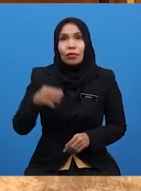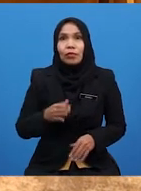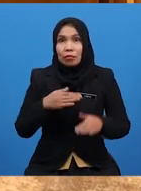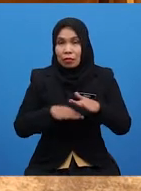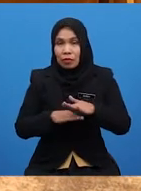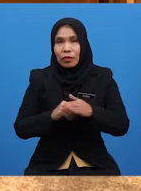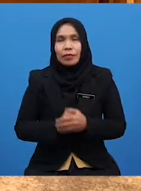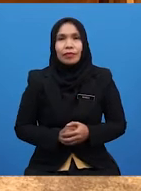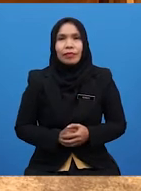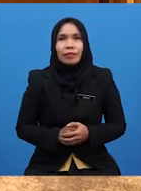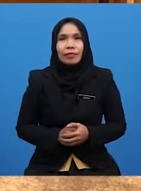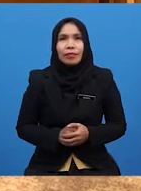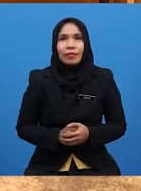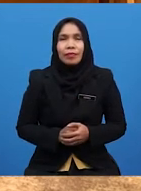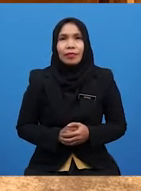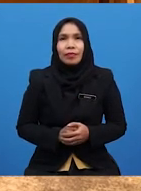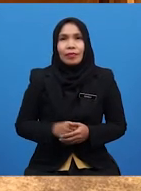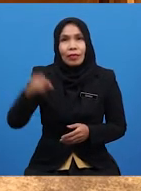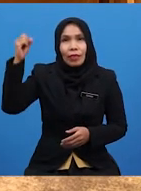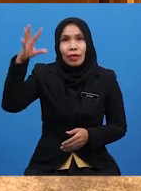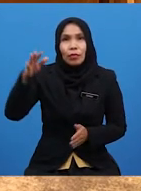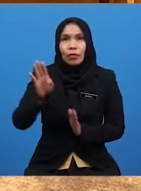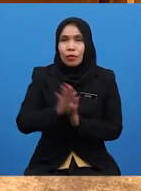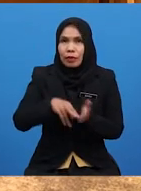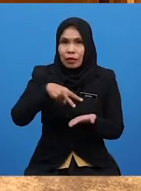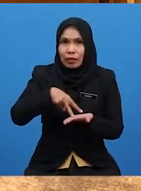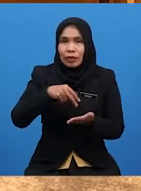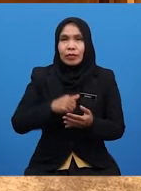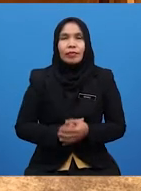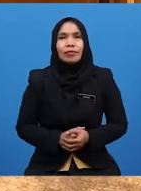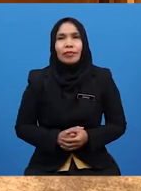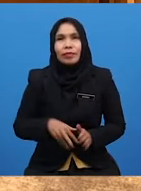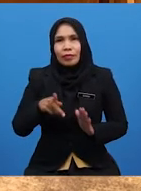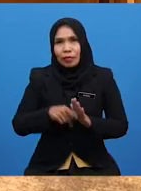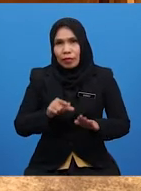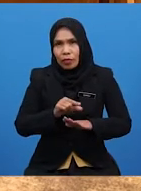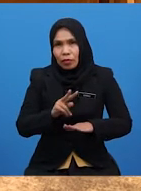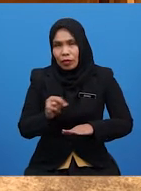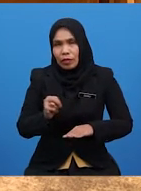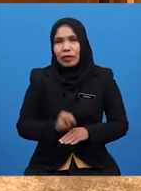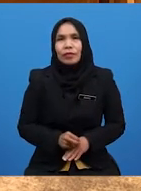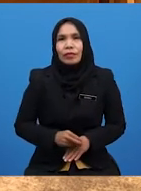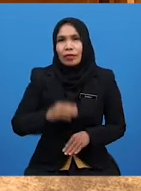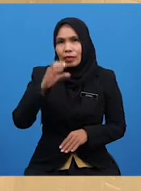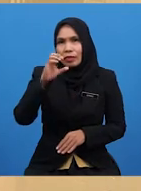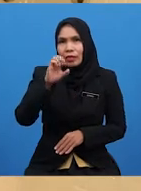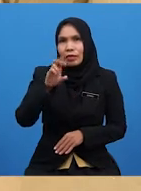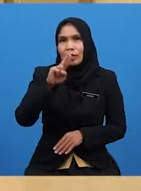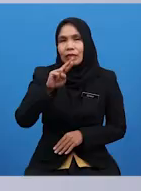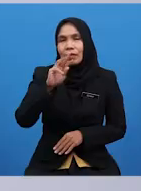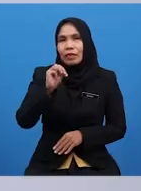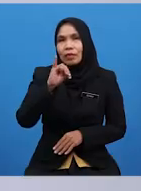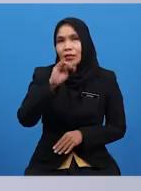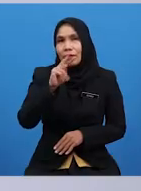atau riset slide lampu berdiri dan lampu cycling penggunaan cermin pada ruang makan Billy